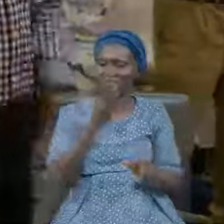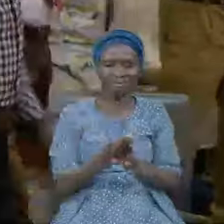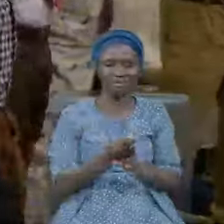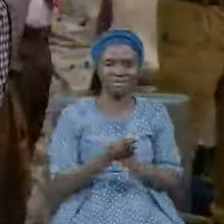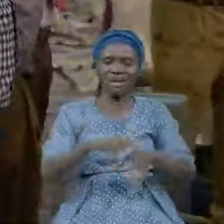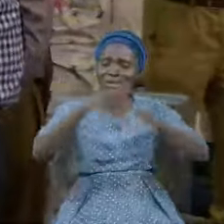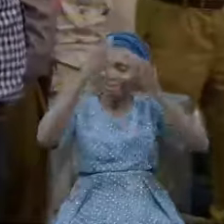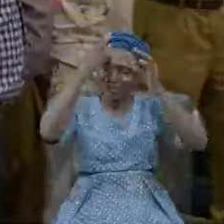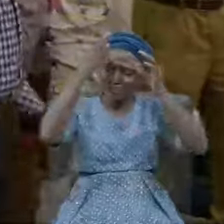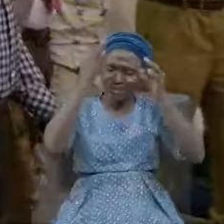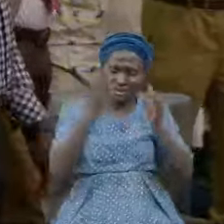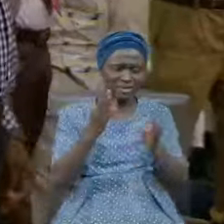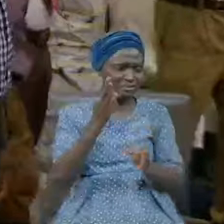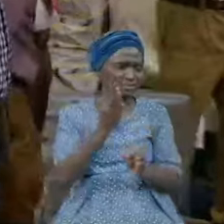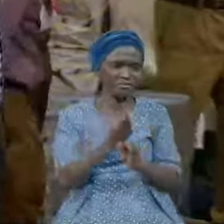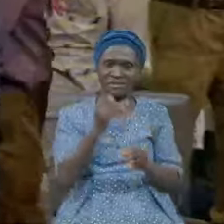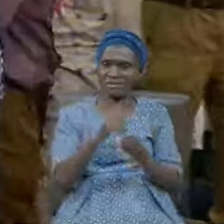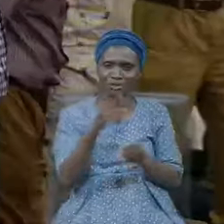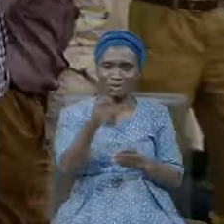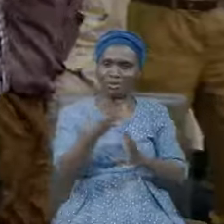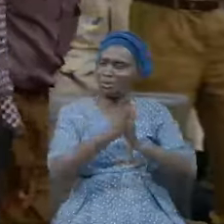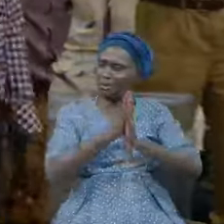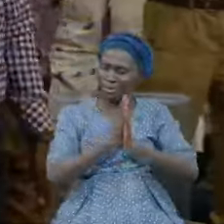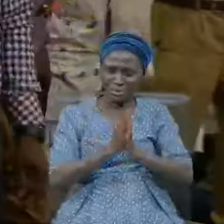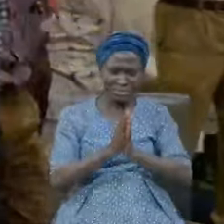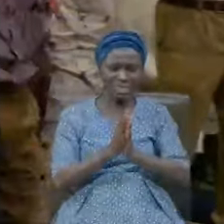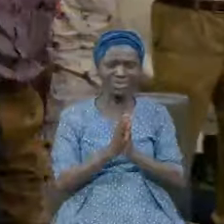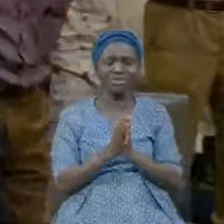la foi décisive.